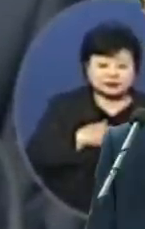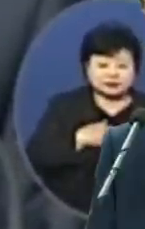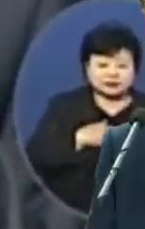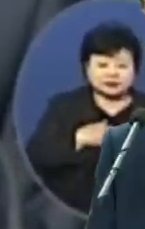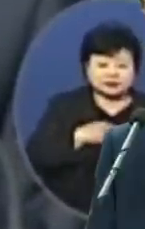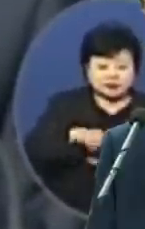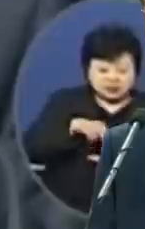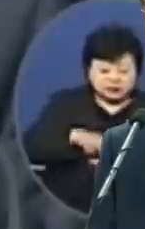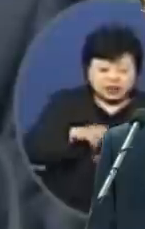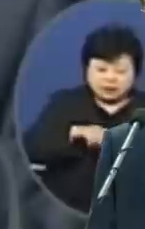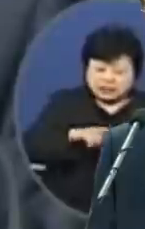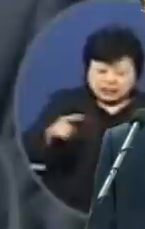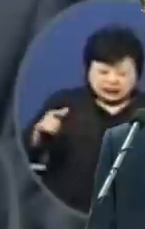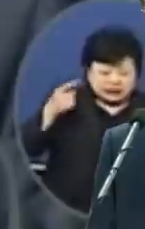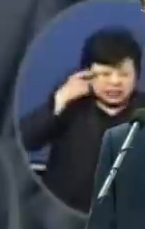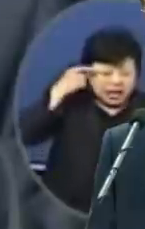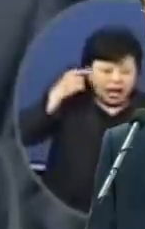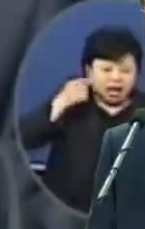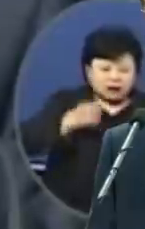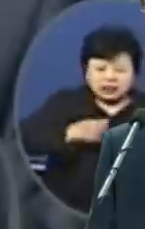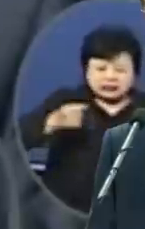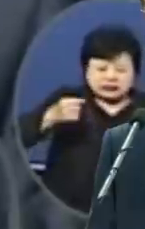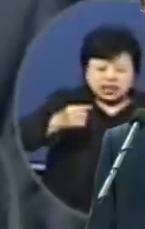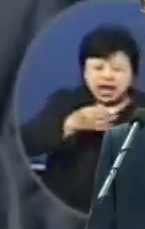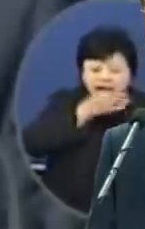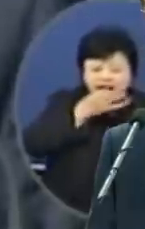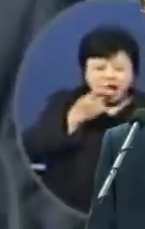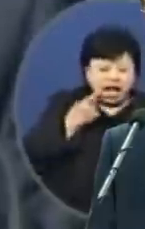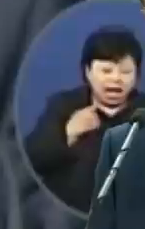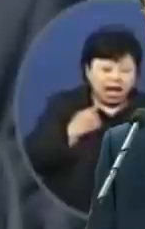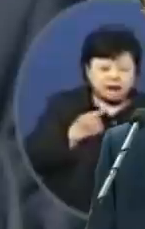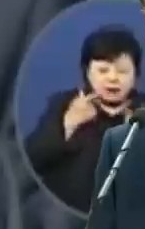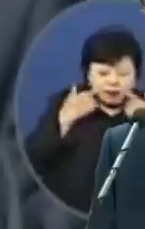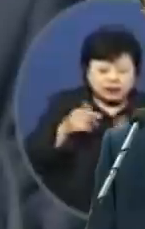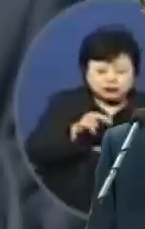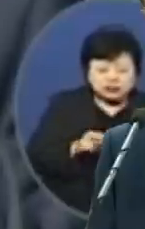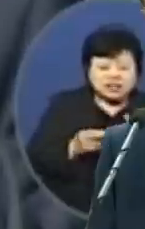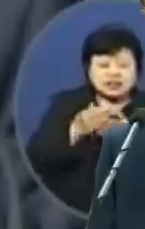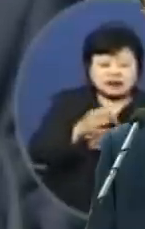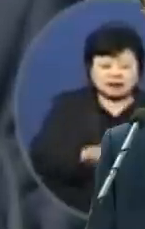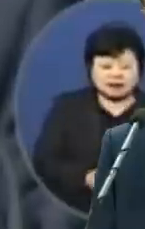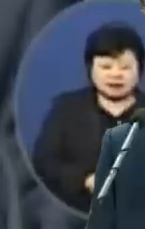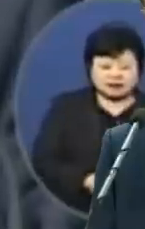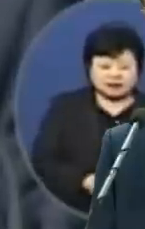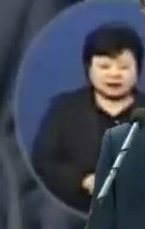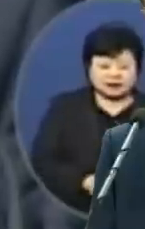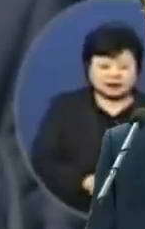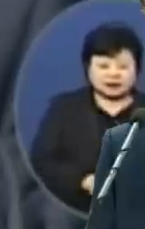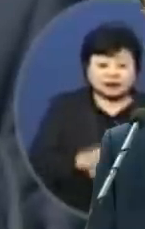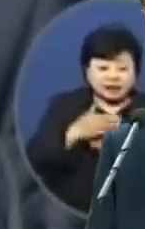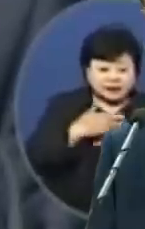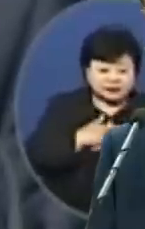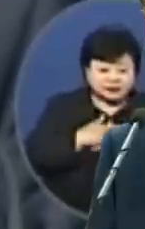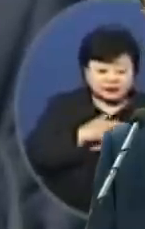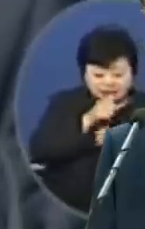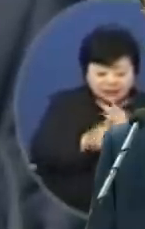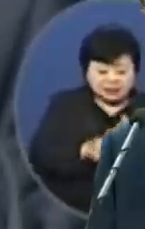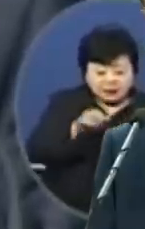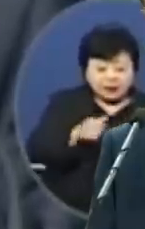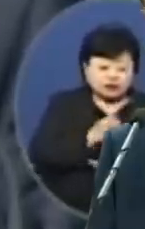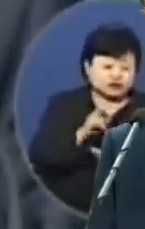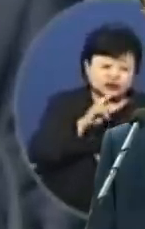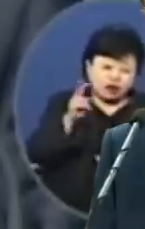않은 것을 생각하고 취하려고 하면은 반드시 문제가 생겨나요. 나는 하나님 앞에